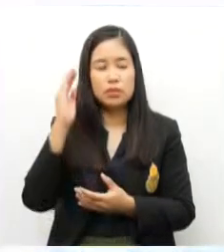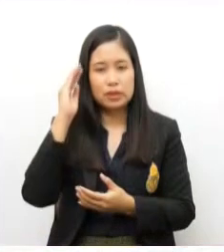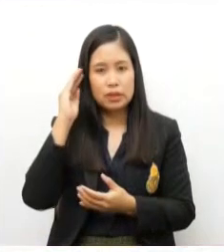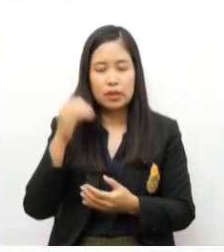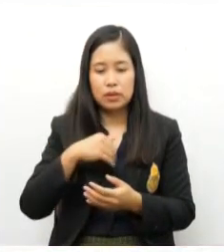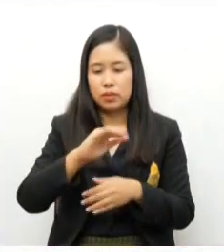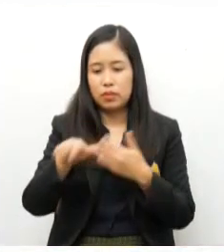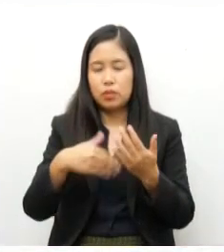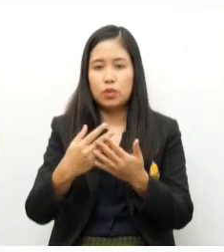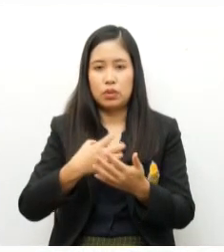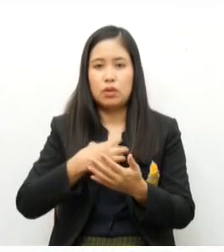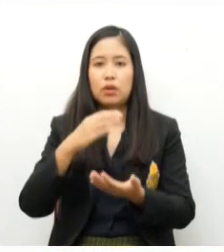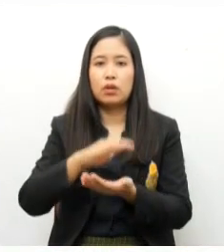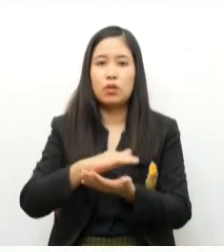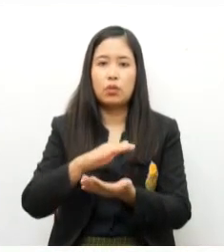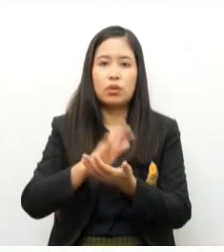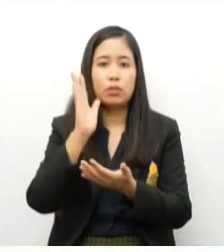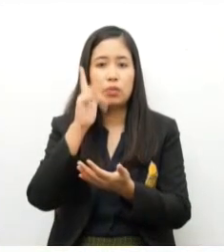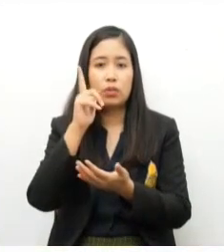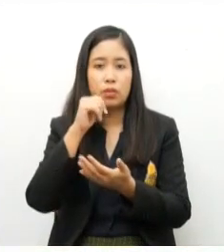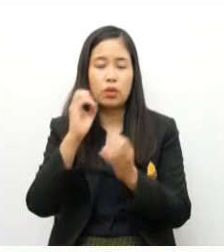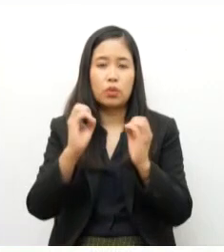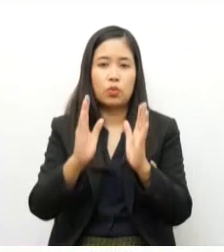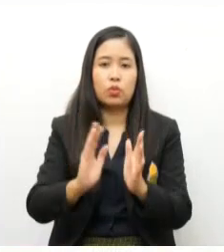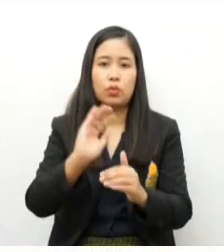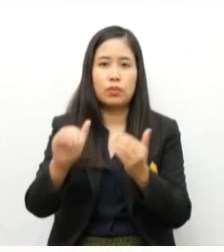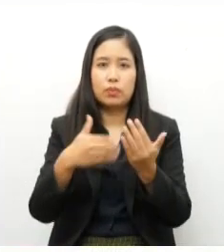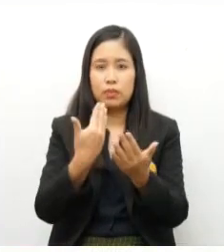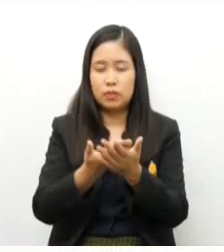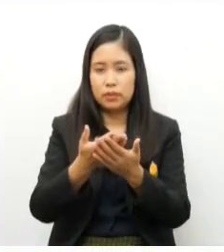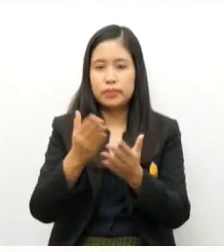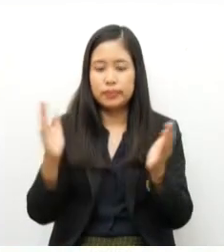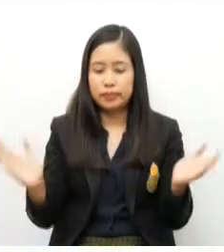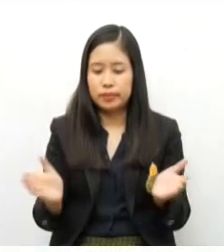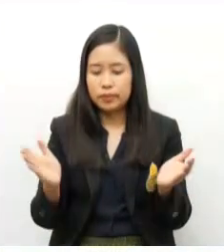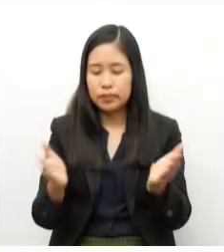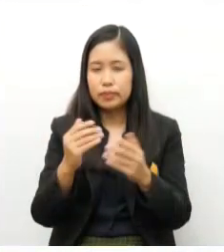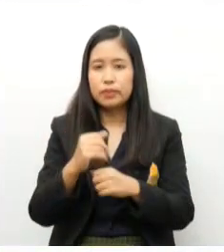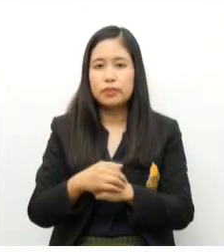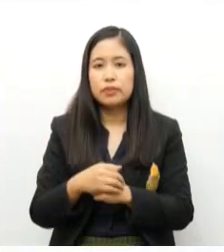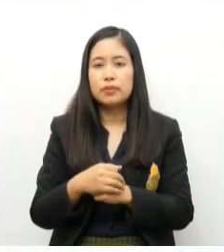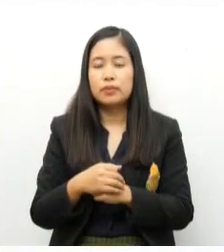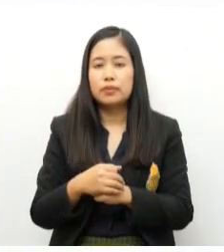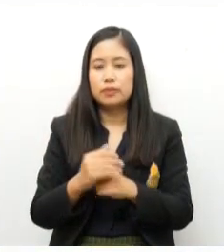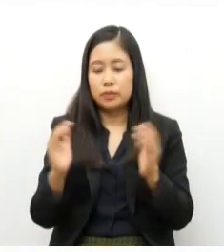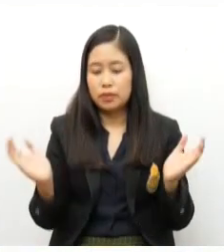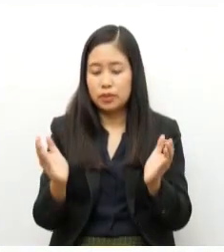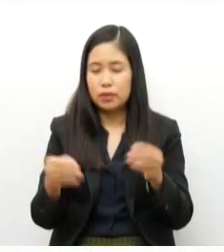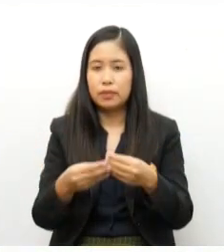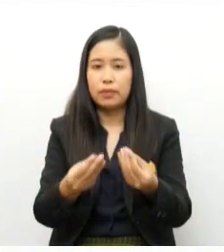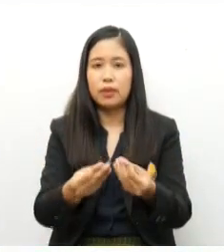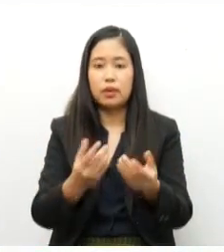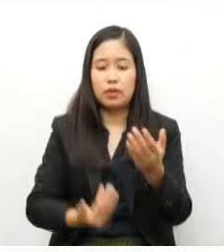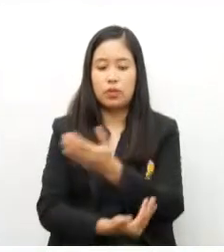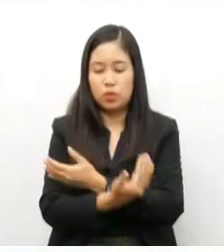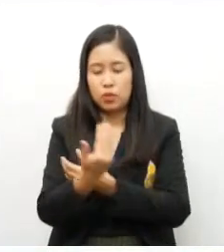ให้ทุกโรงเรียนให้ผู้ปกครองทุกคนคุณครูทุกท่านได้ส่งเสริมสนับสนุนนะครับให้เด็กเขาได้มีโอกาส